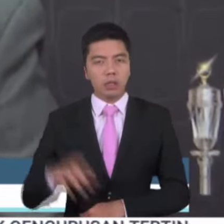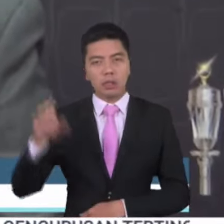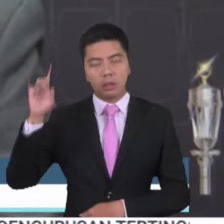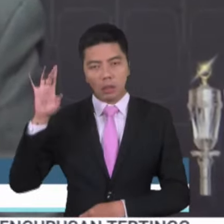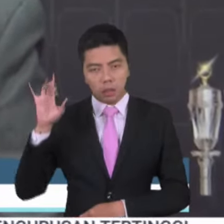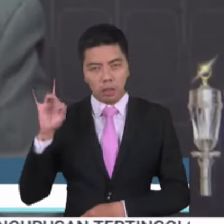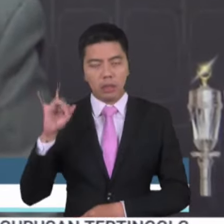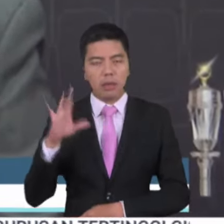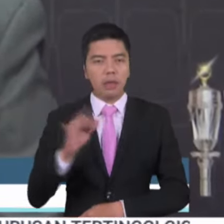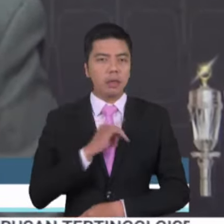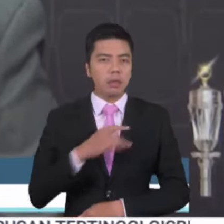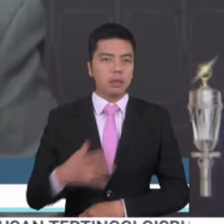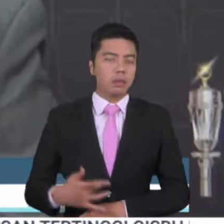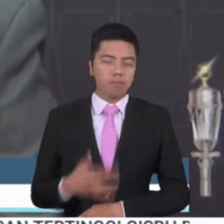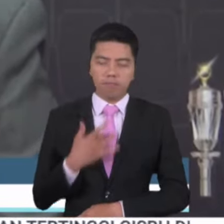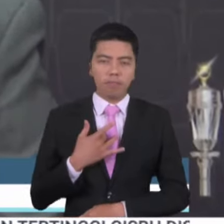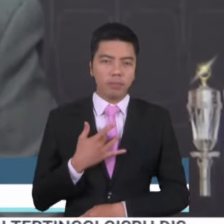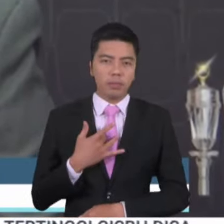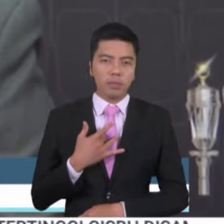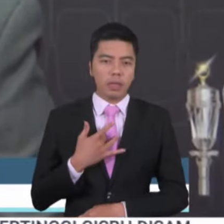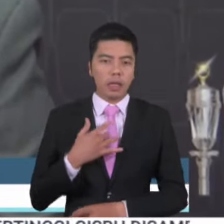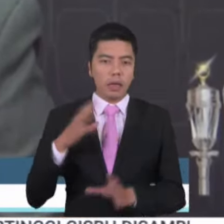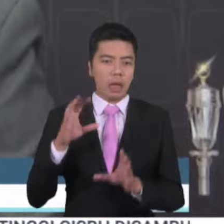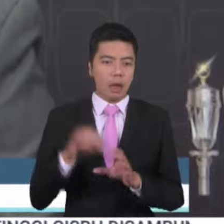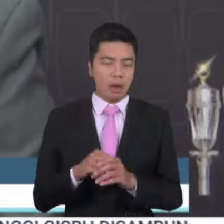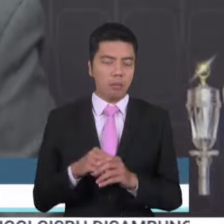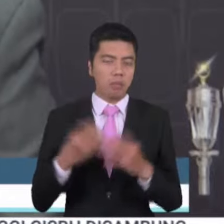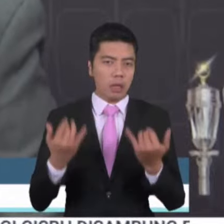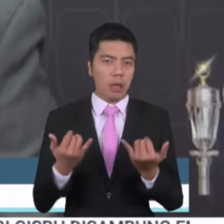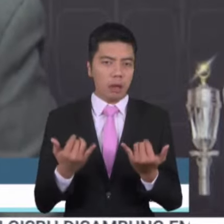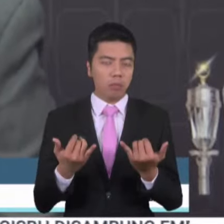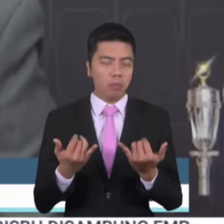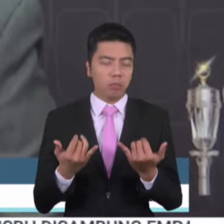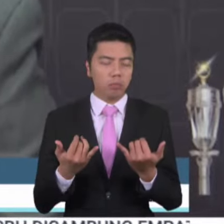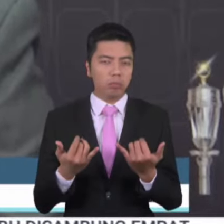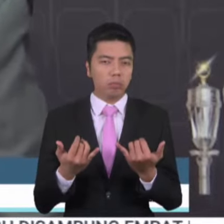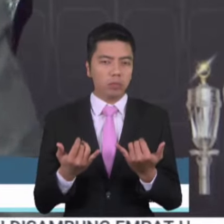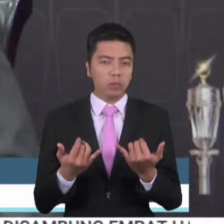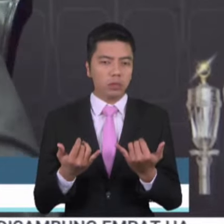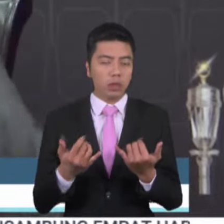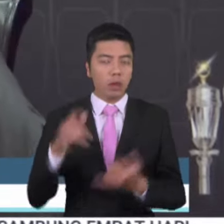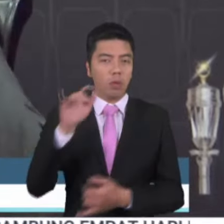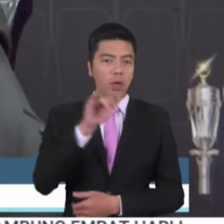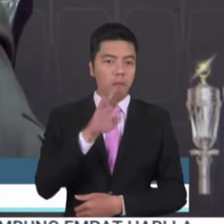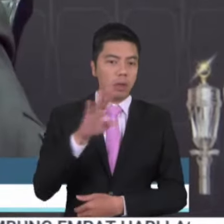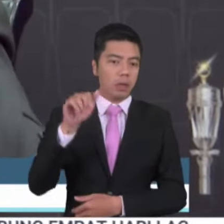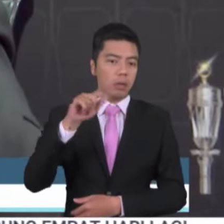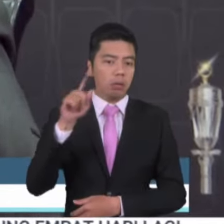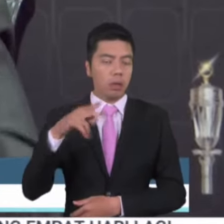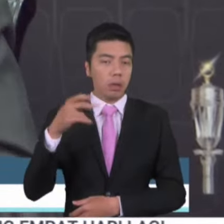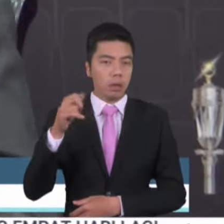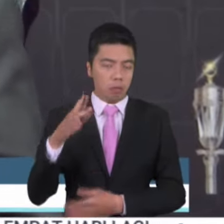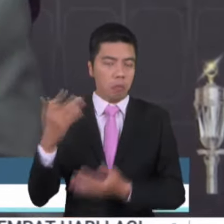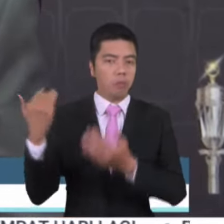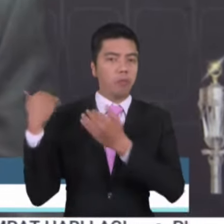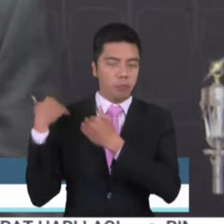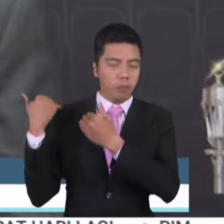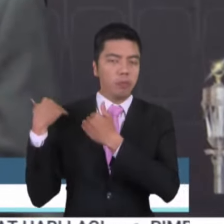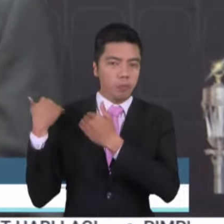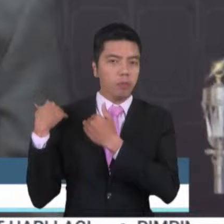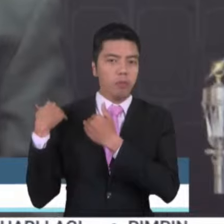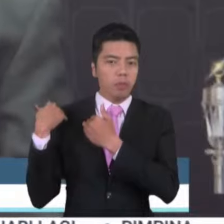insyaAllah saya rasa dalam sitting ni mungkin Wabi Azhar yang bertanggungjawab